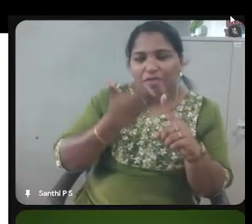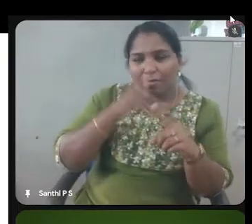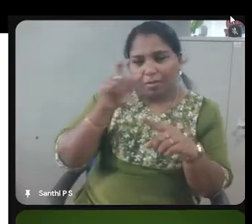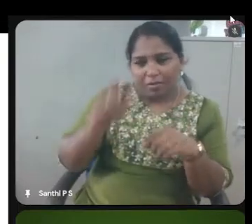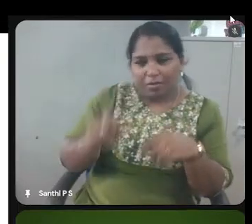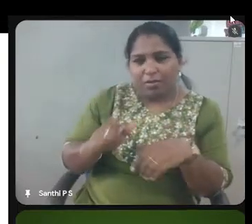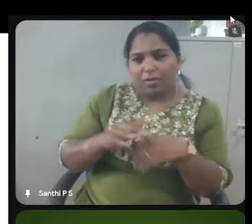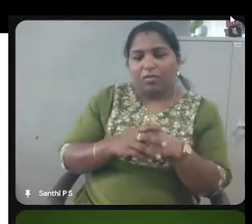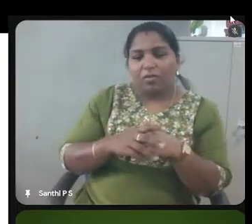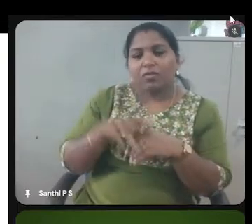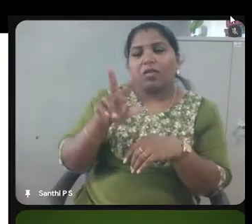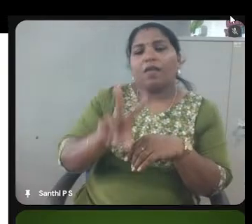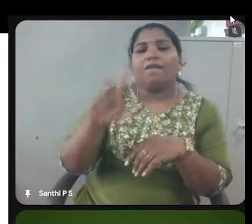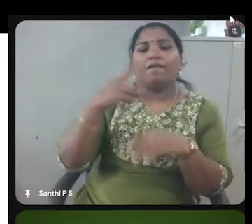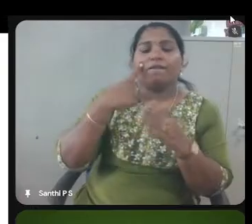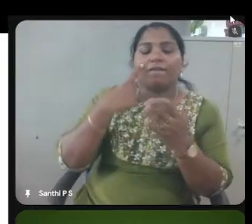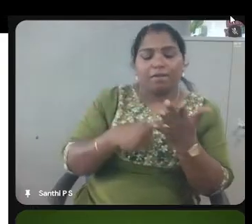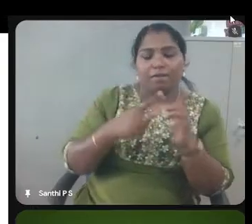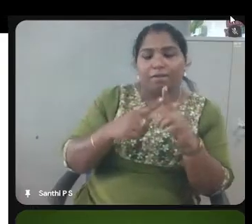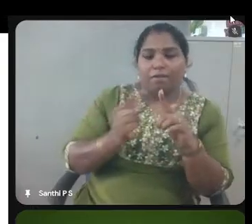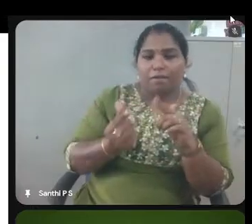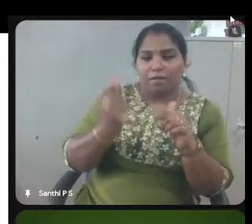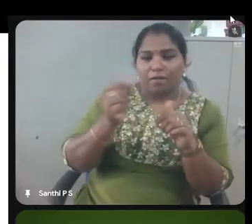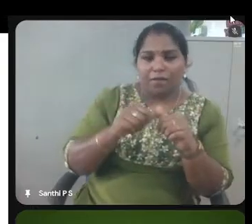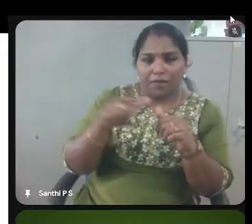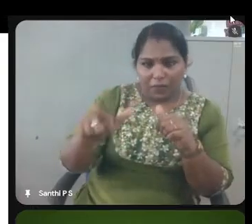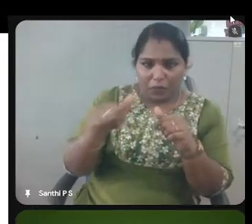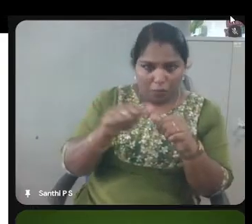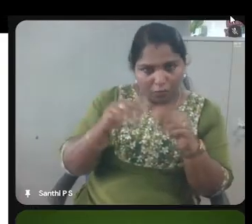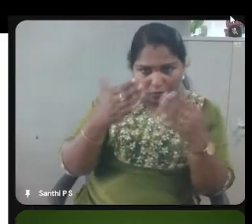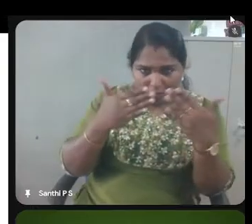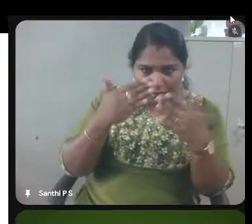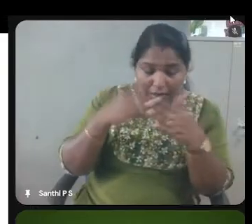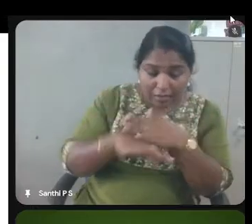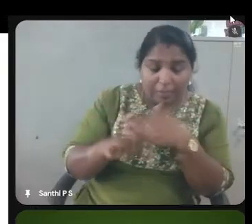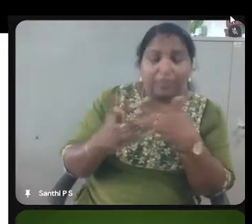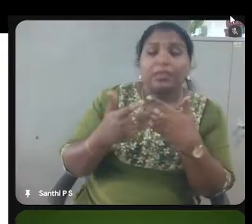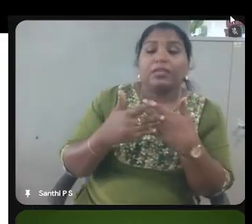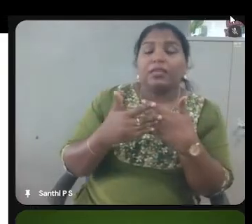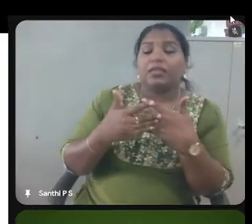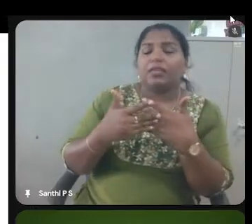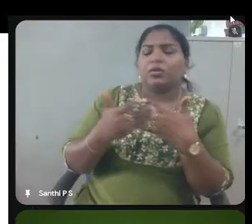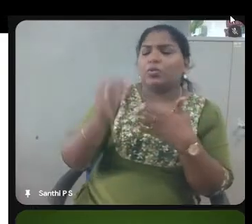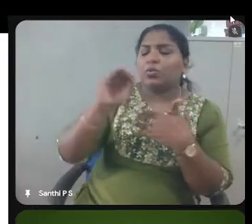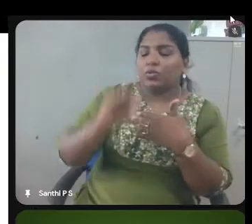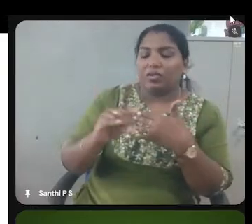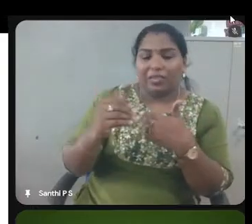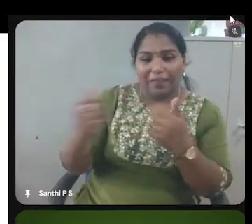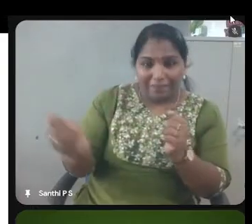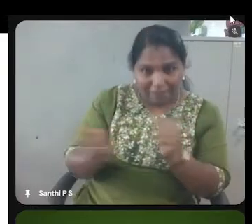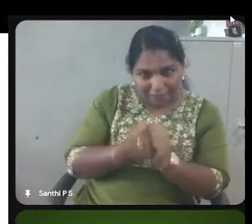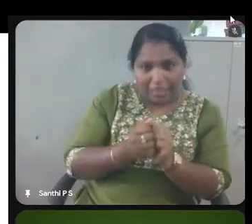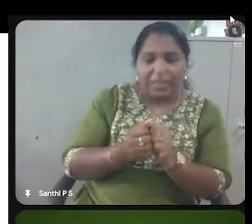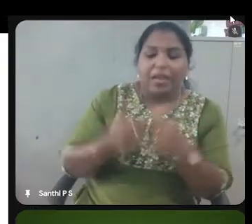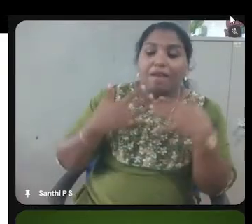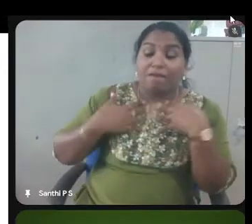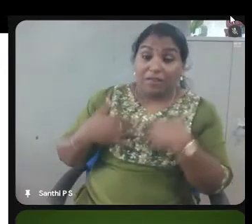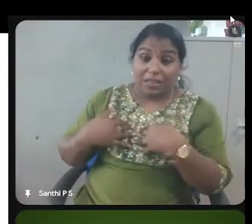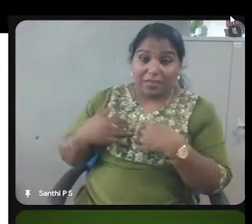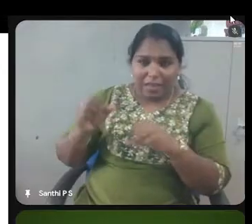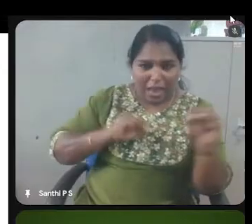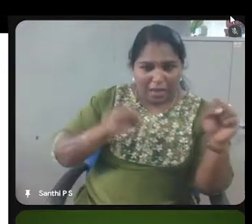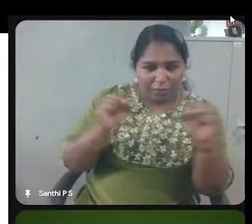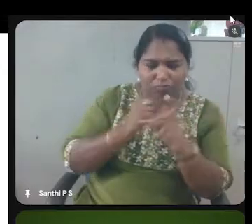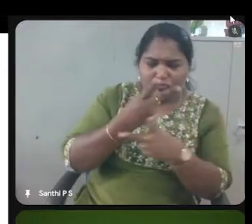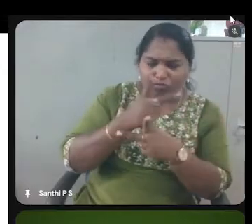വിർച്വൽ ഓട്ടിസമില് നമ്മൾ അതേപോലെ തന്നെ മാഡം പറഞ്ഞ പോലെ തന്നെ കുറച്ചും കൂടെ കുട്ടീനെ എൻഗേജ് ചെയ്യുക, ഫിസിക്കൽ ആക്ടിവിറ്റീസ് അങ്ങനത്തെ